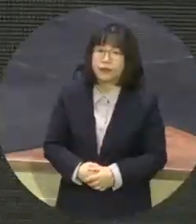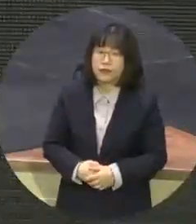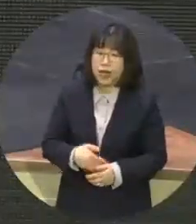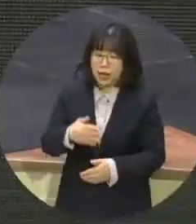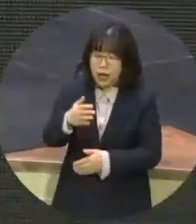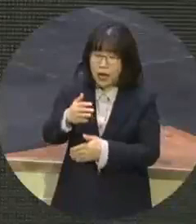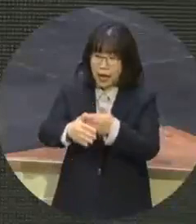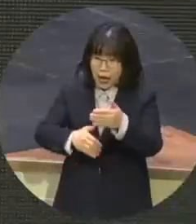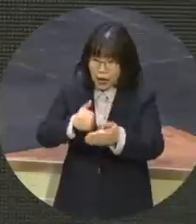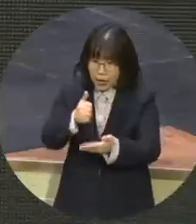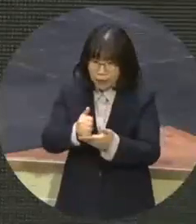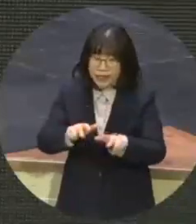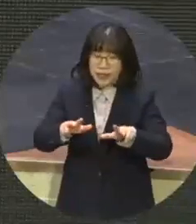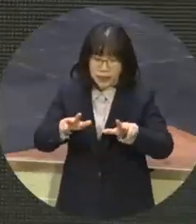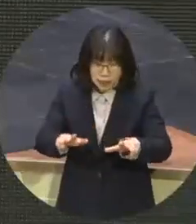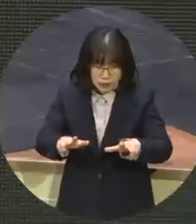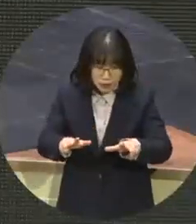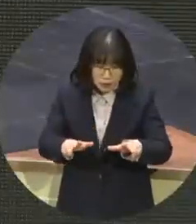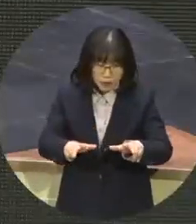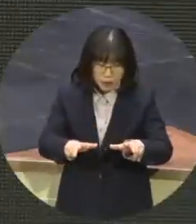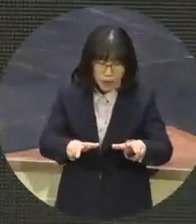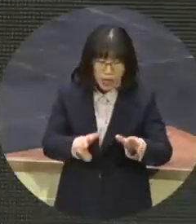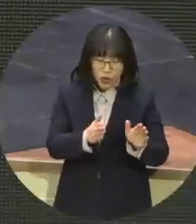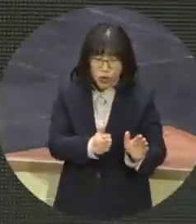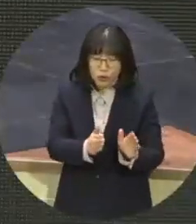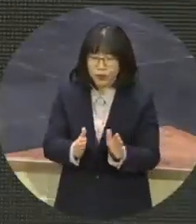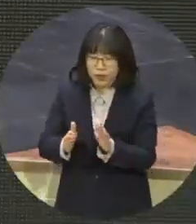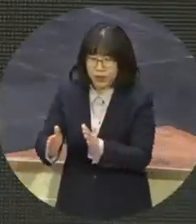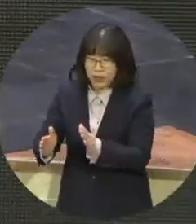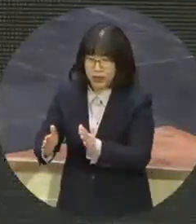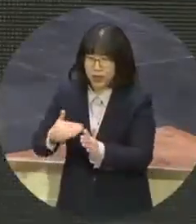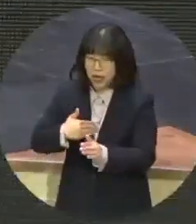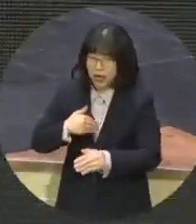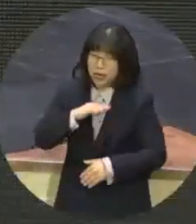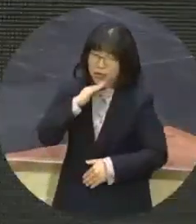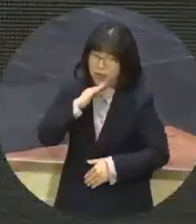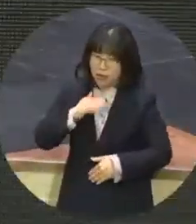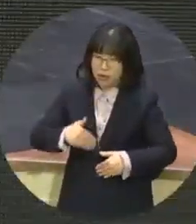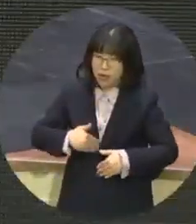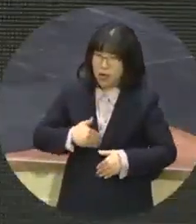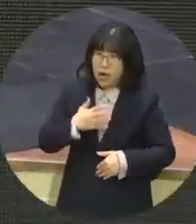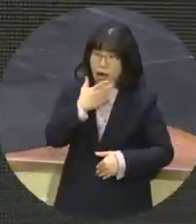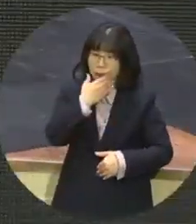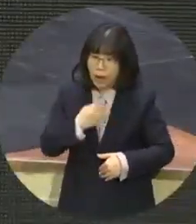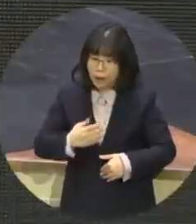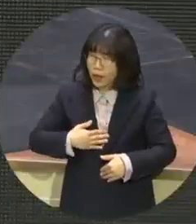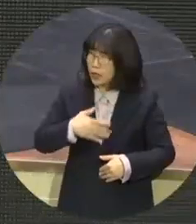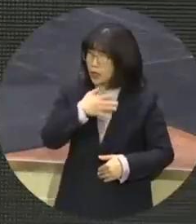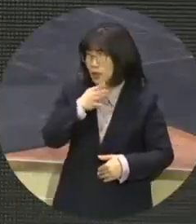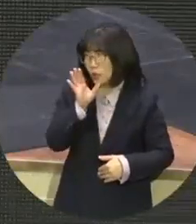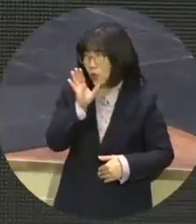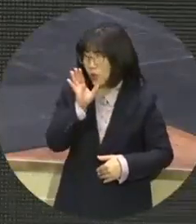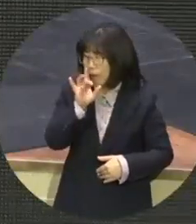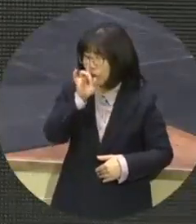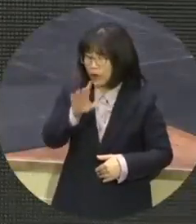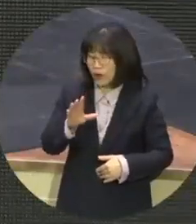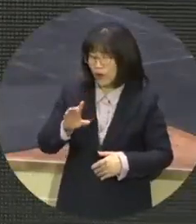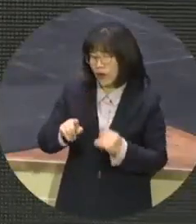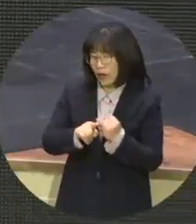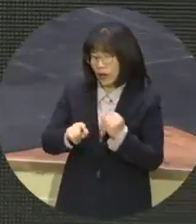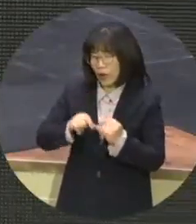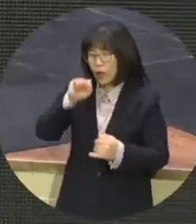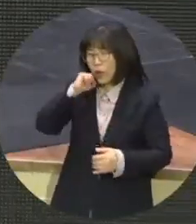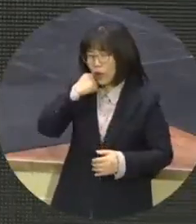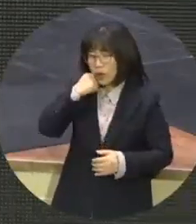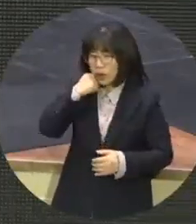끝 안 했는데 내가 끝내면 어떻게 됩니까? 아브라함이 그거예요. 아, 나는 늙어서 끝났다. 아니요. 하나님은